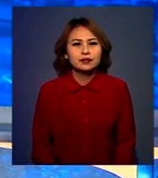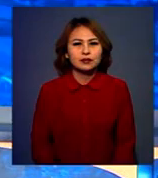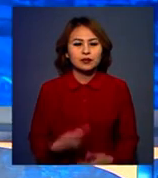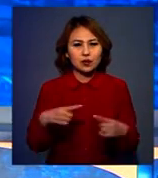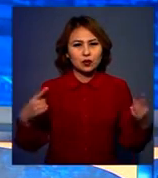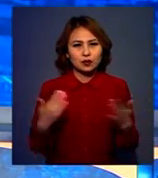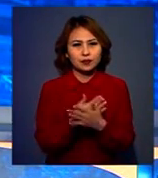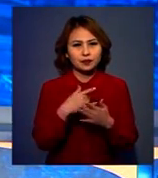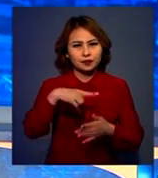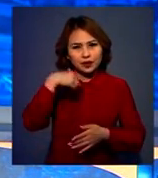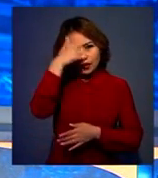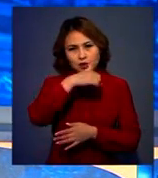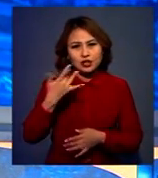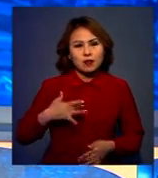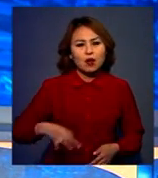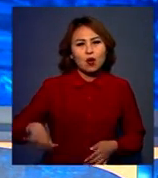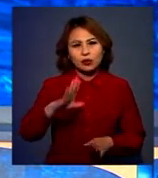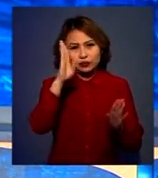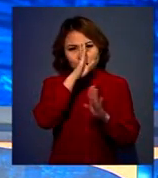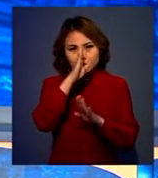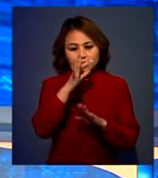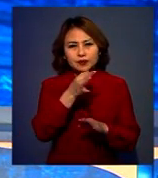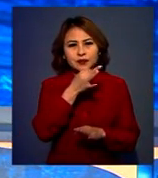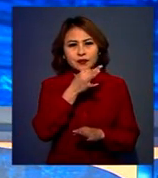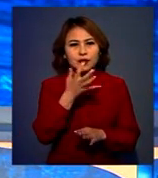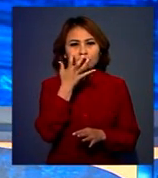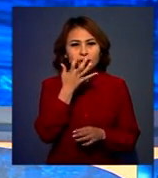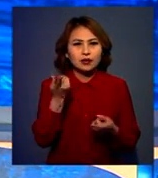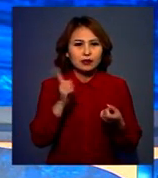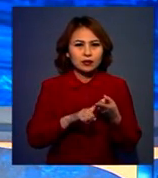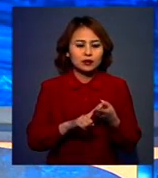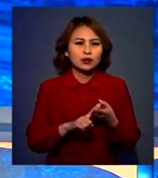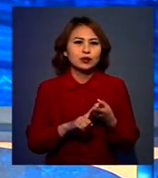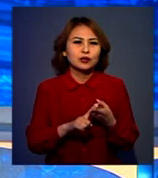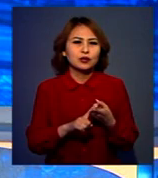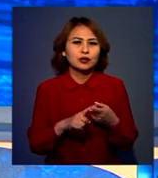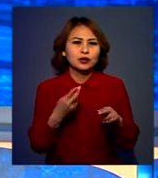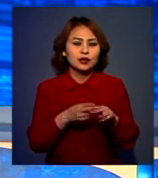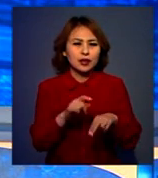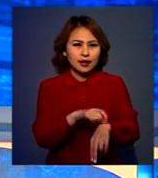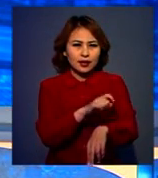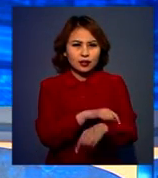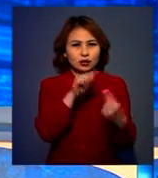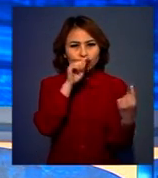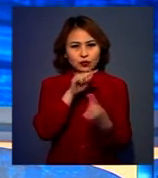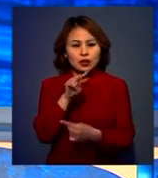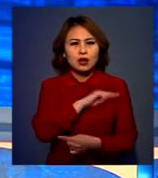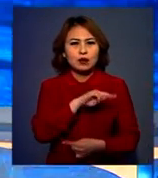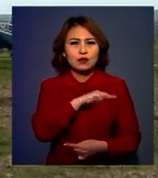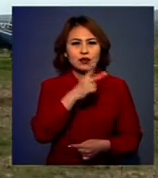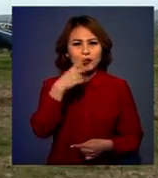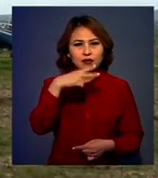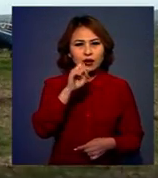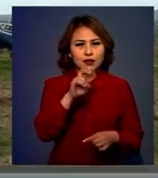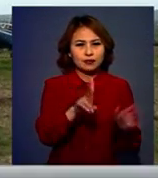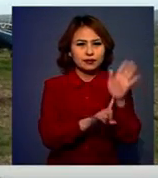Өзге де жаңалықтарға, биыл Жамбыл облысында күн райының ерте жылынуына байланысты үйірлі шегірткелерге қарсы жұмыс